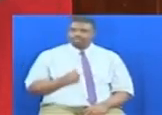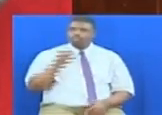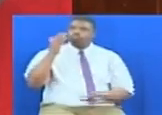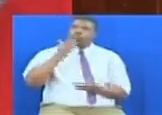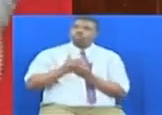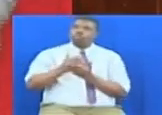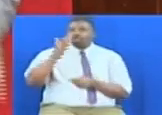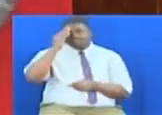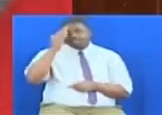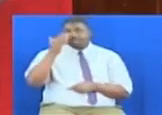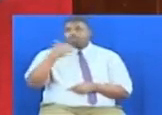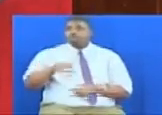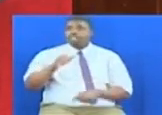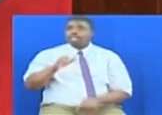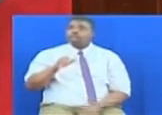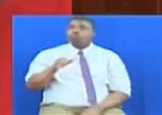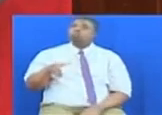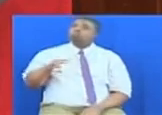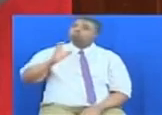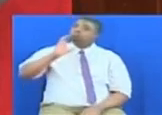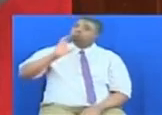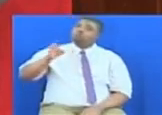walikuwa ndo kunywa pombe.